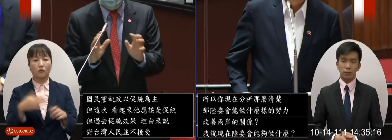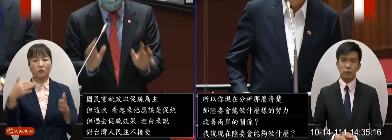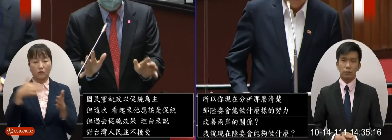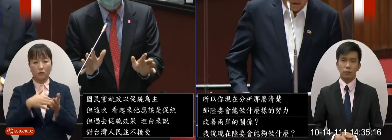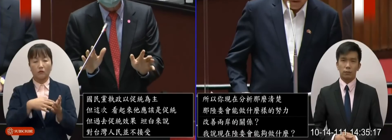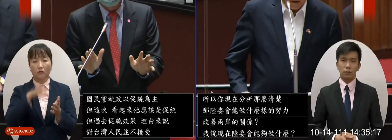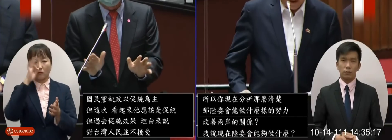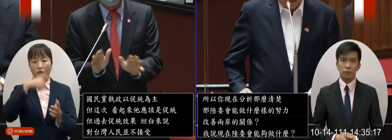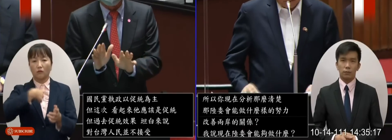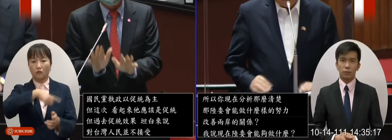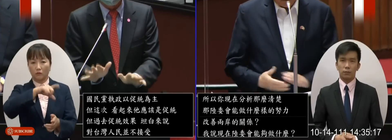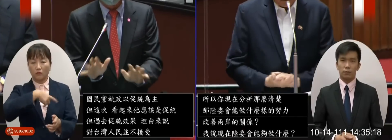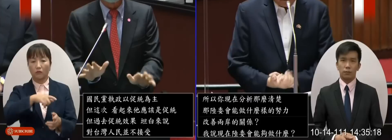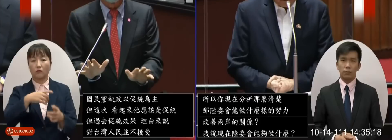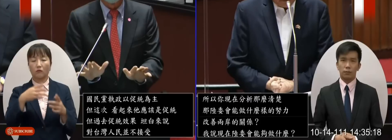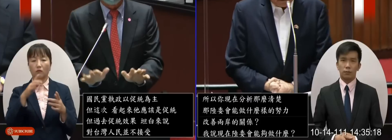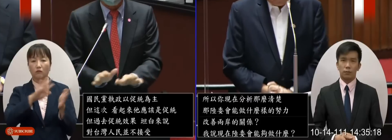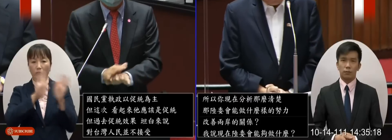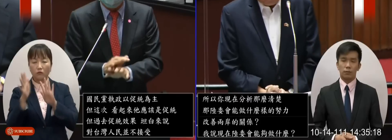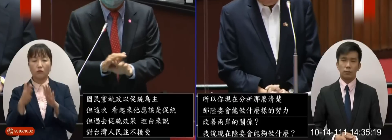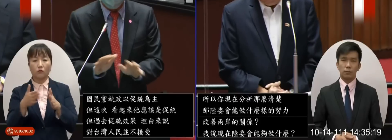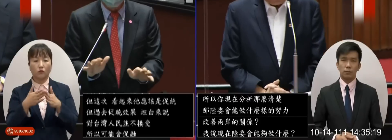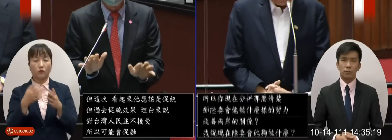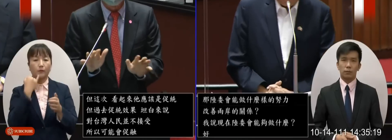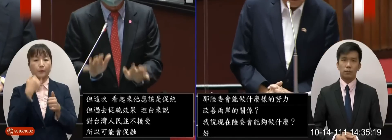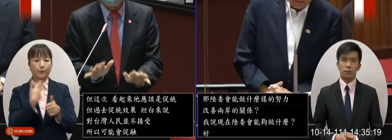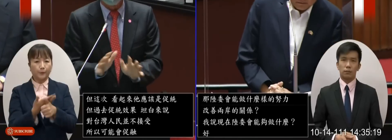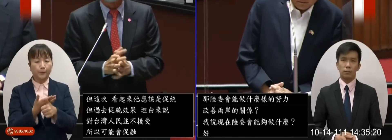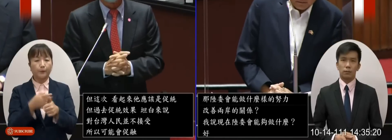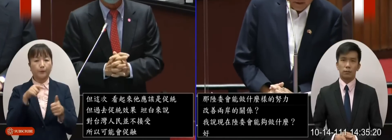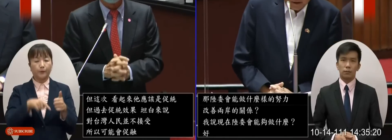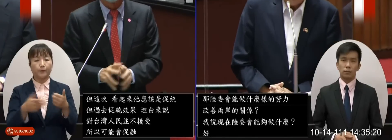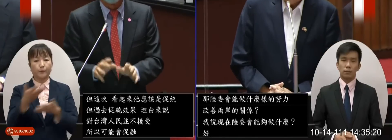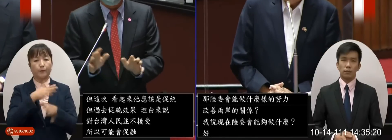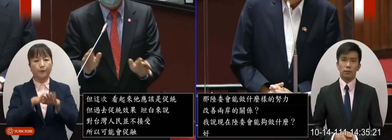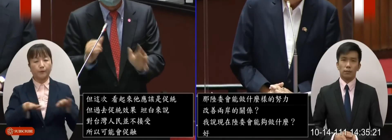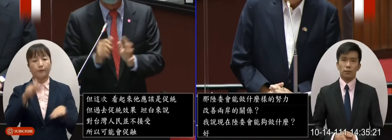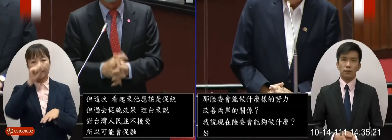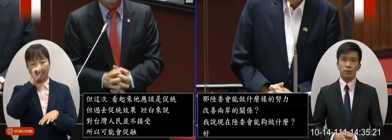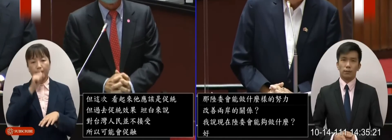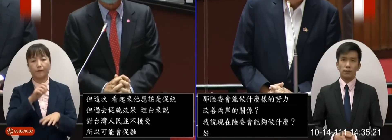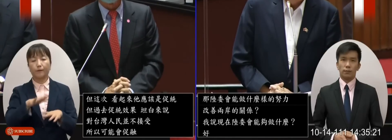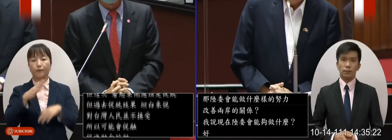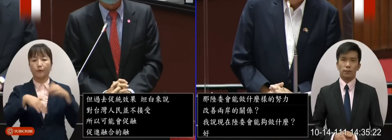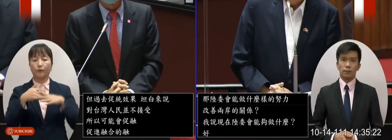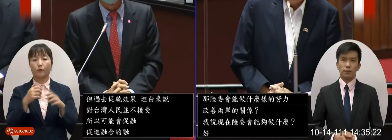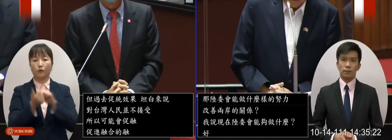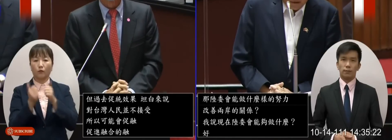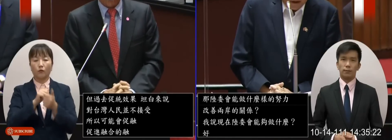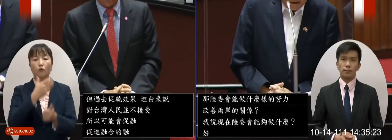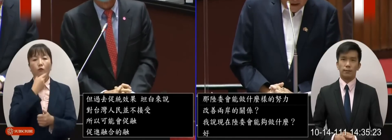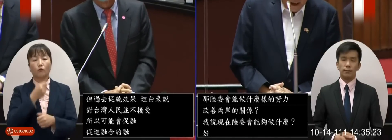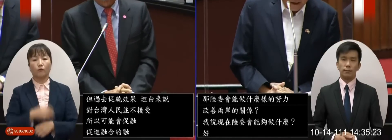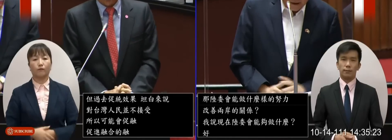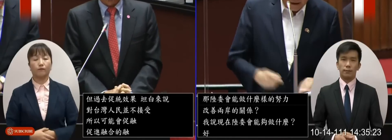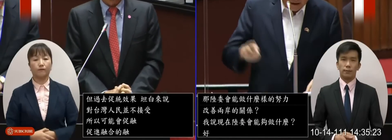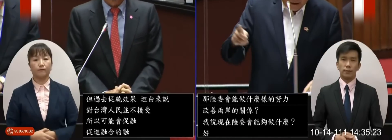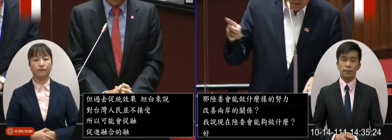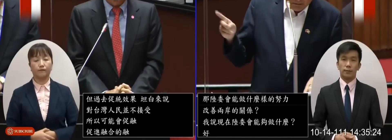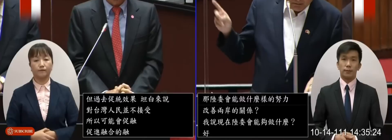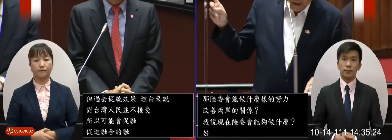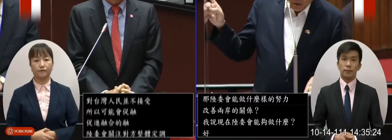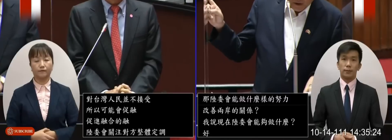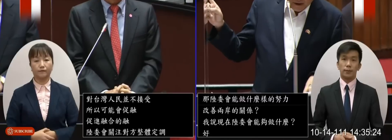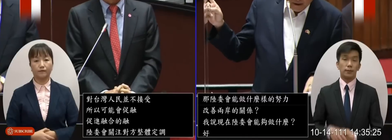再看双方在哪些方面可以让两岸呢能够和平稳定啊，互惠互同来发展。 将来这